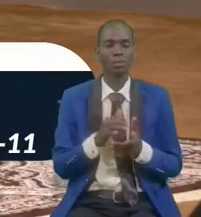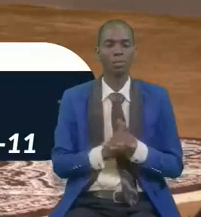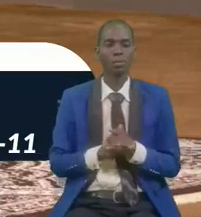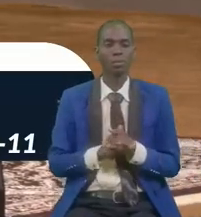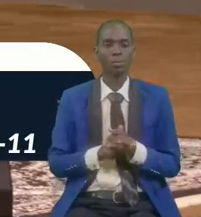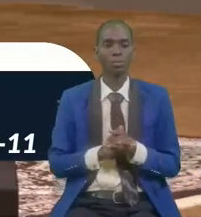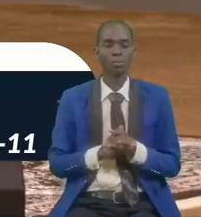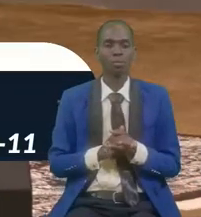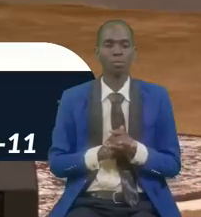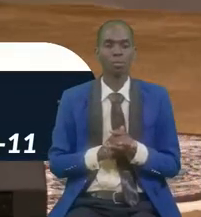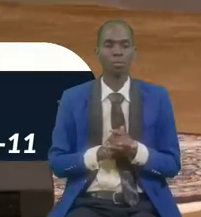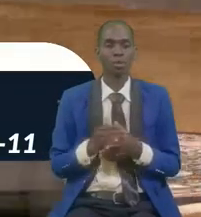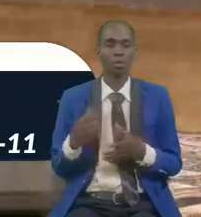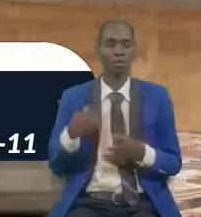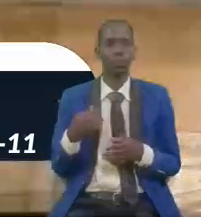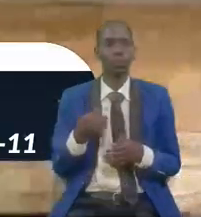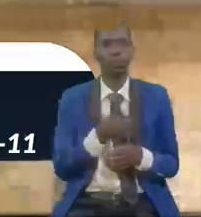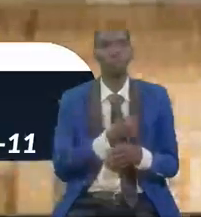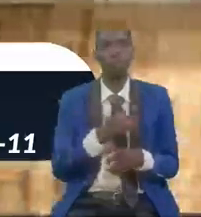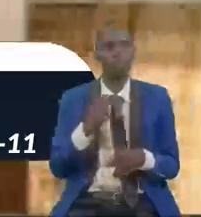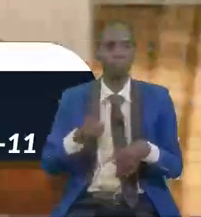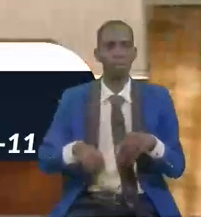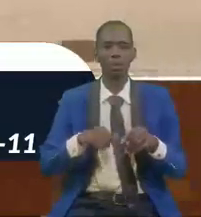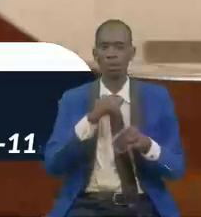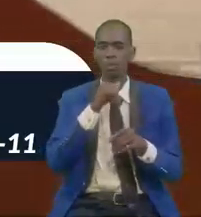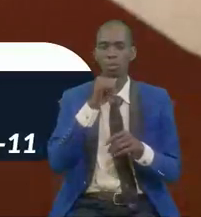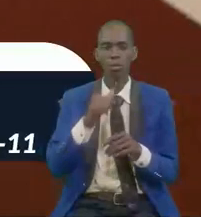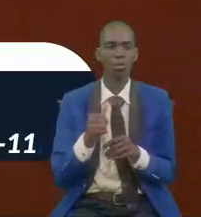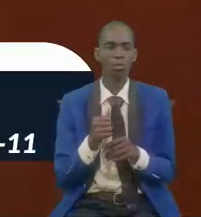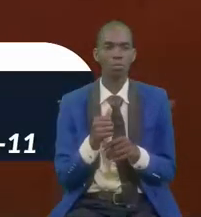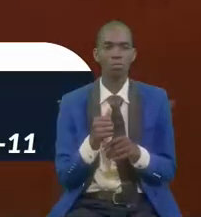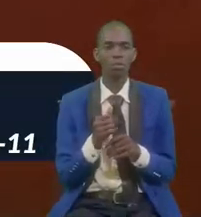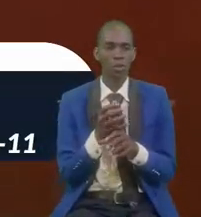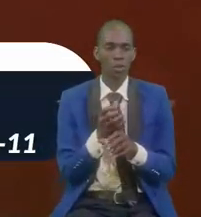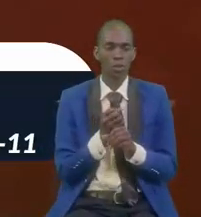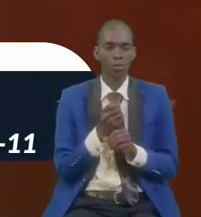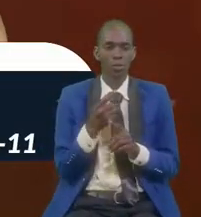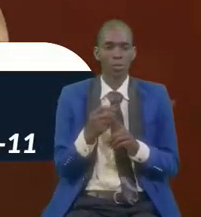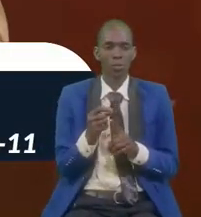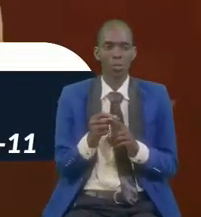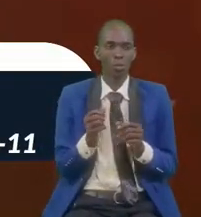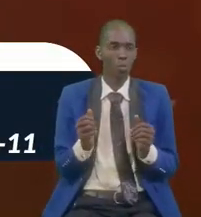douceur. On ne peut pas recevoir la parole avec orgueil.